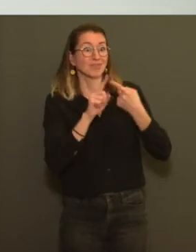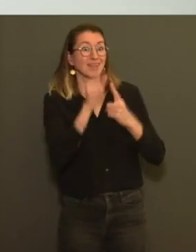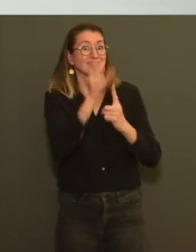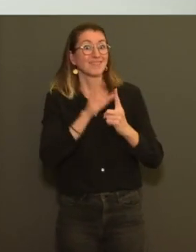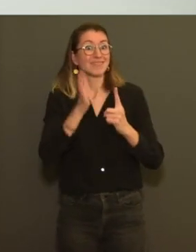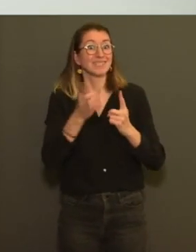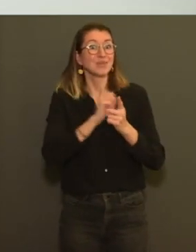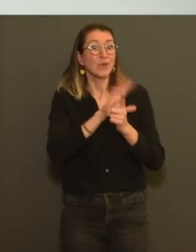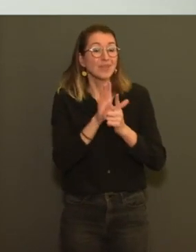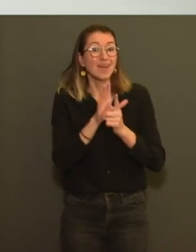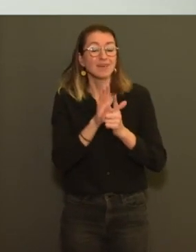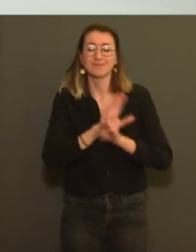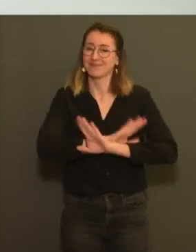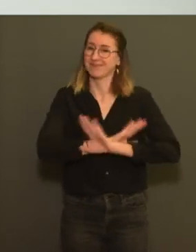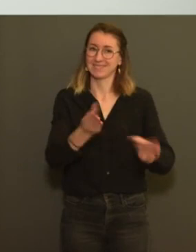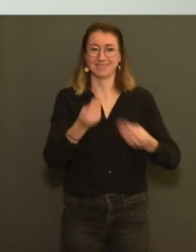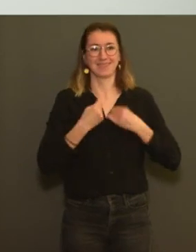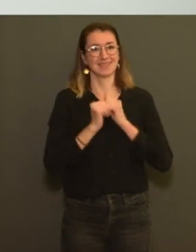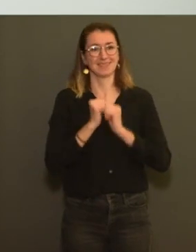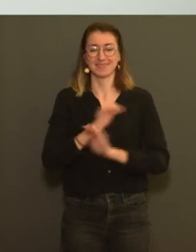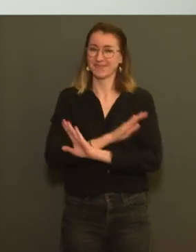donc être très logiquement étendue.